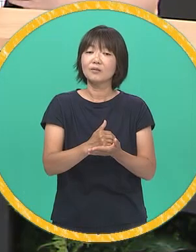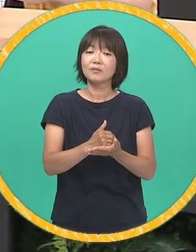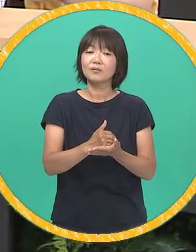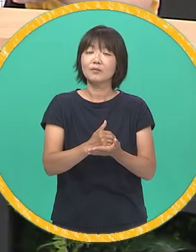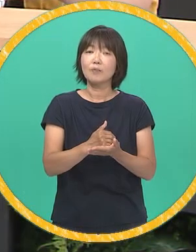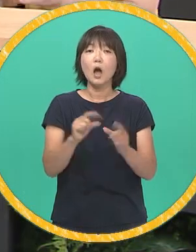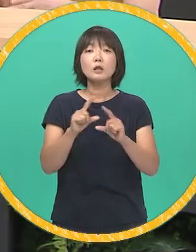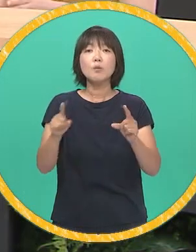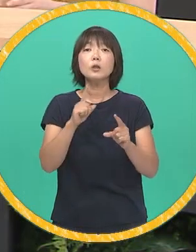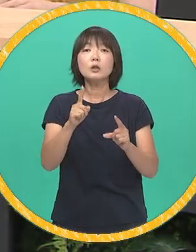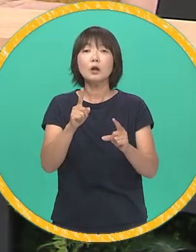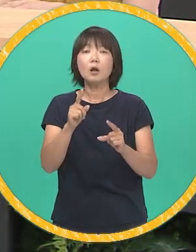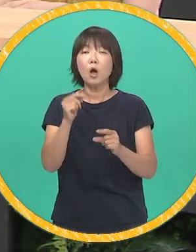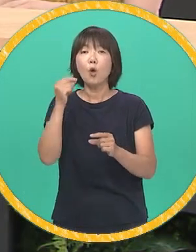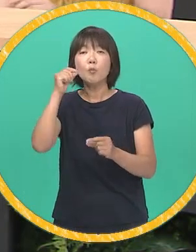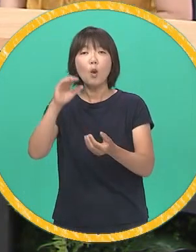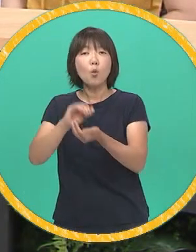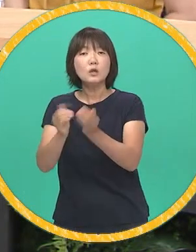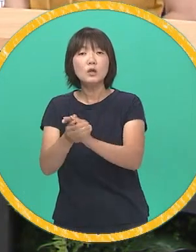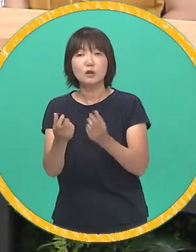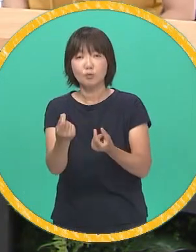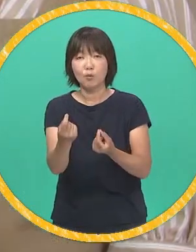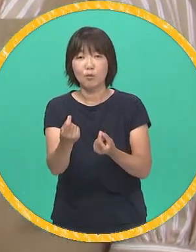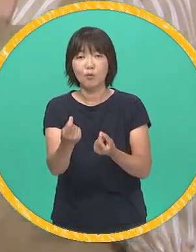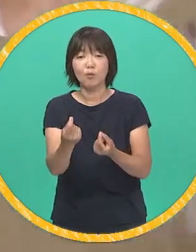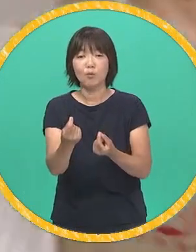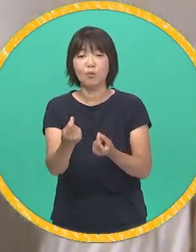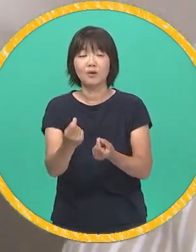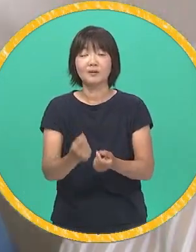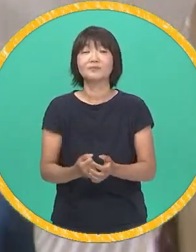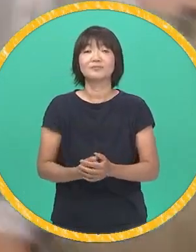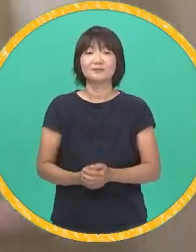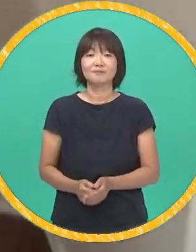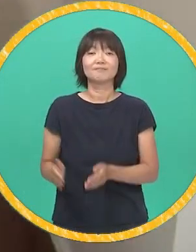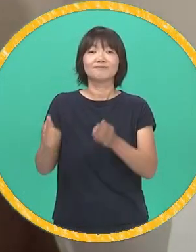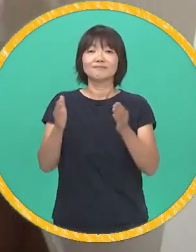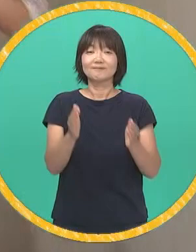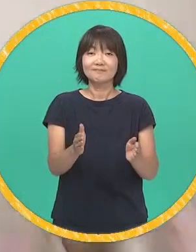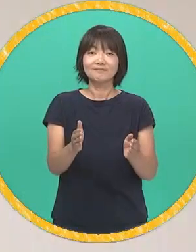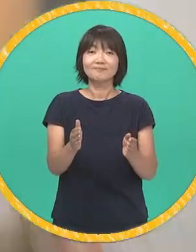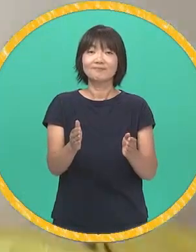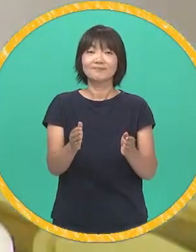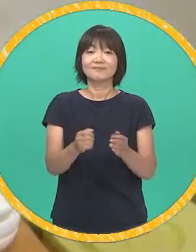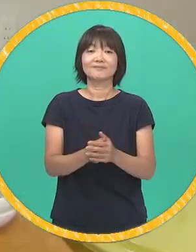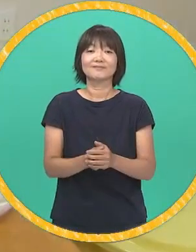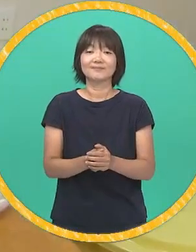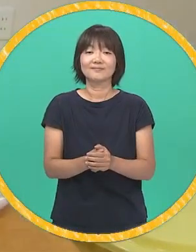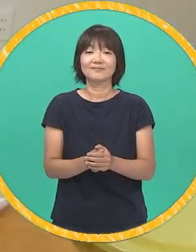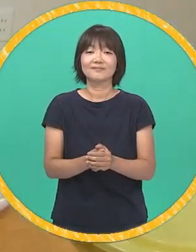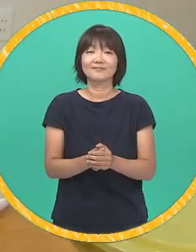止めてうって言ってるか甘えにいいじゃないだろあっ違うぜっ夏